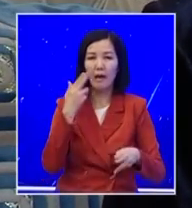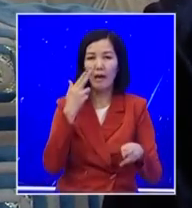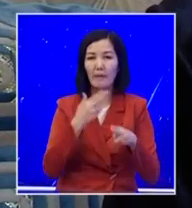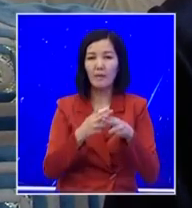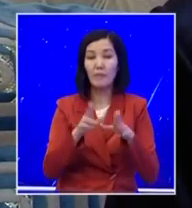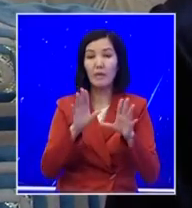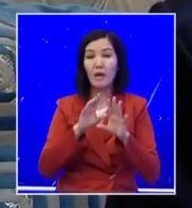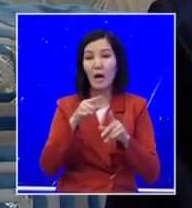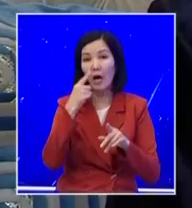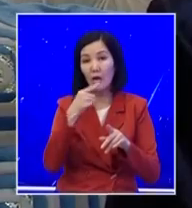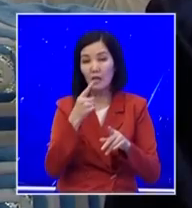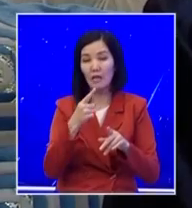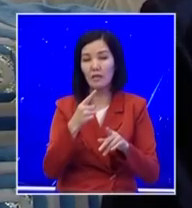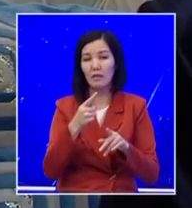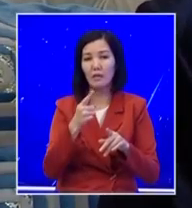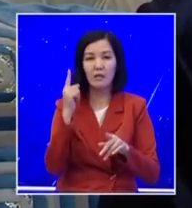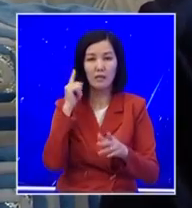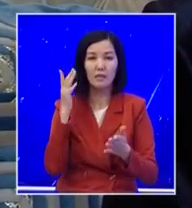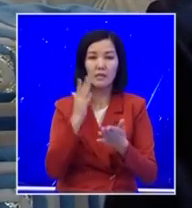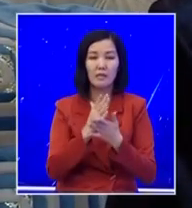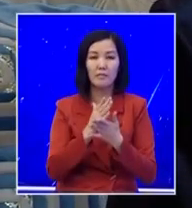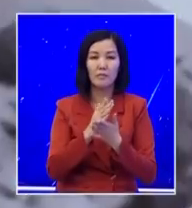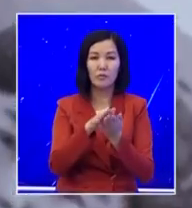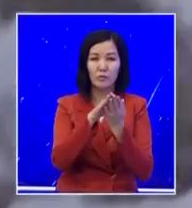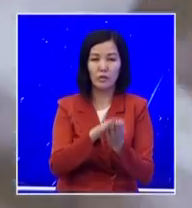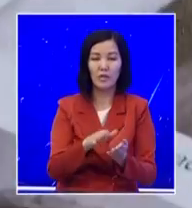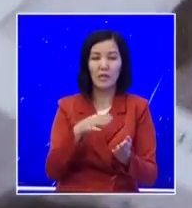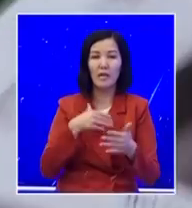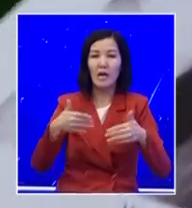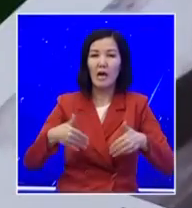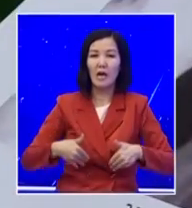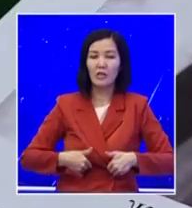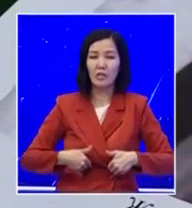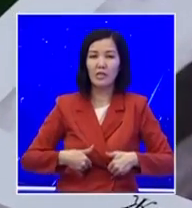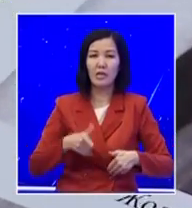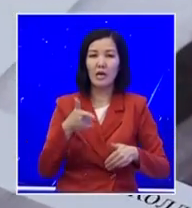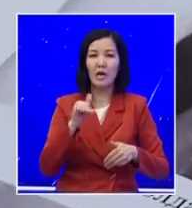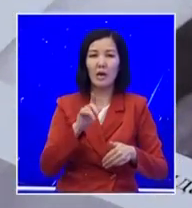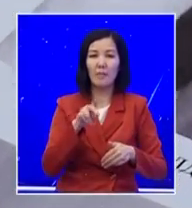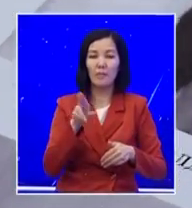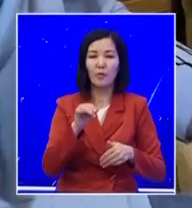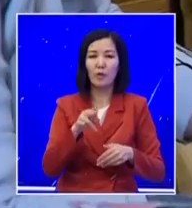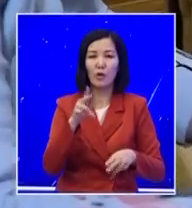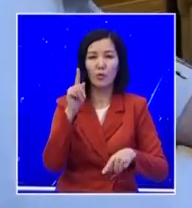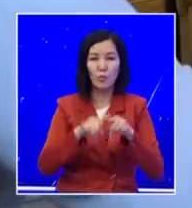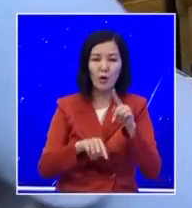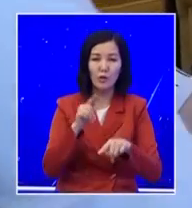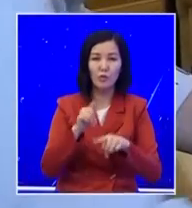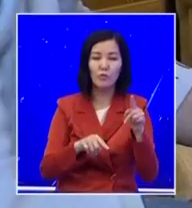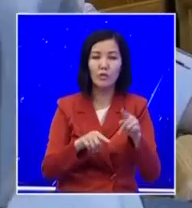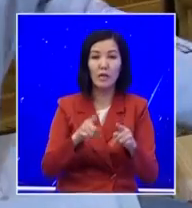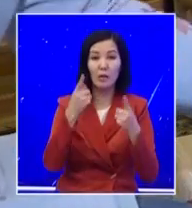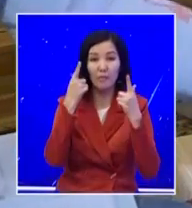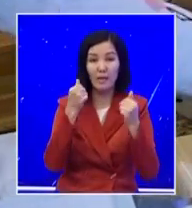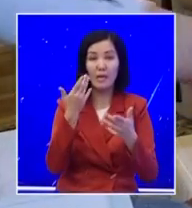әпкемнің айтуы бойынша соны жерледік деп. Ашаршылықтың назабын Ғабдулла Байнусеровтің туған туыстары осылай тартқан.